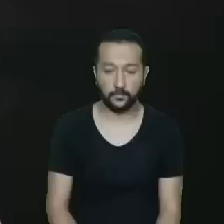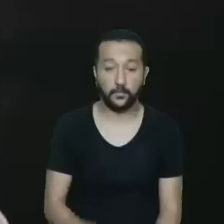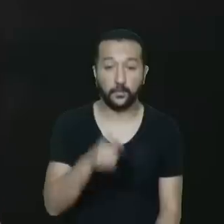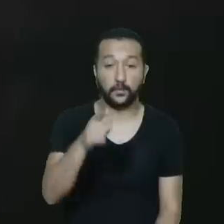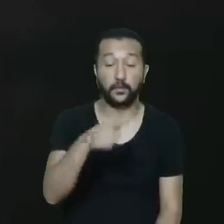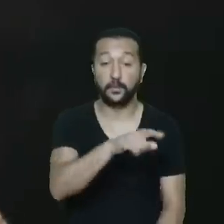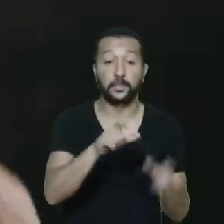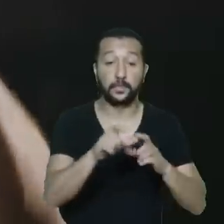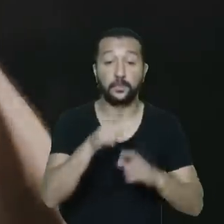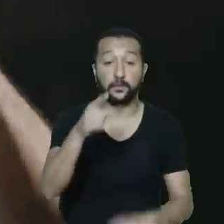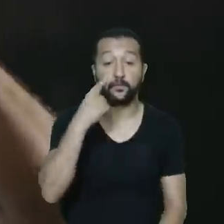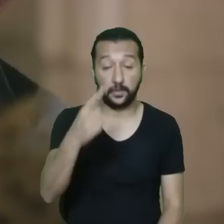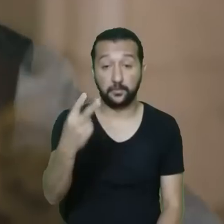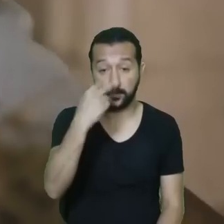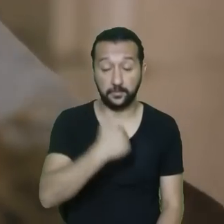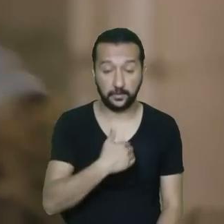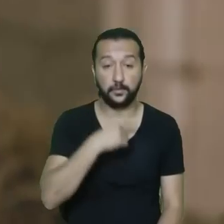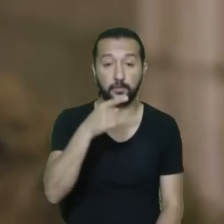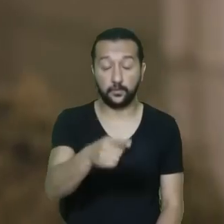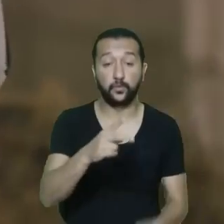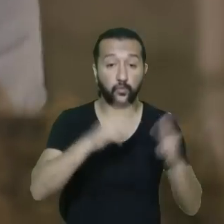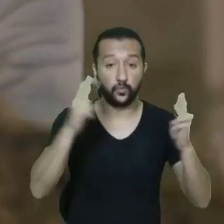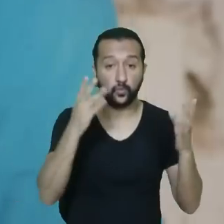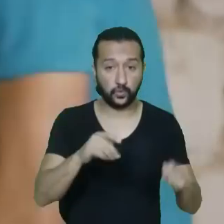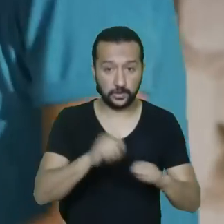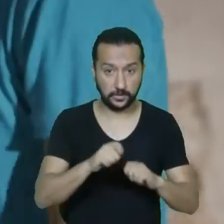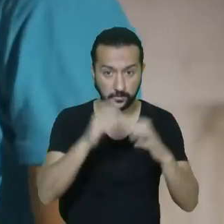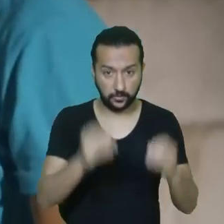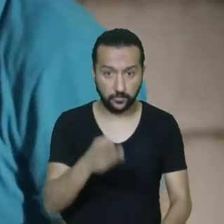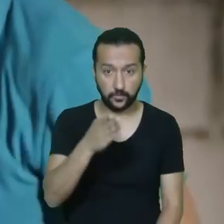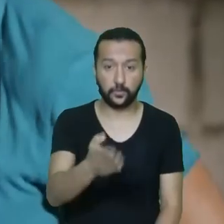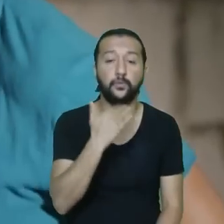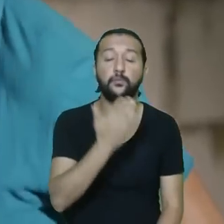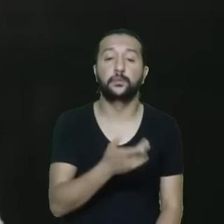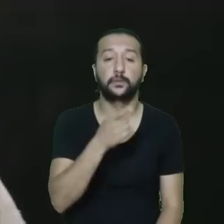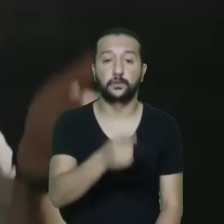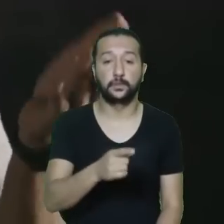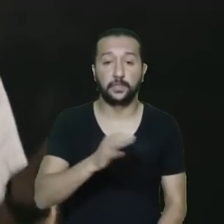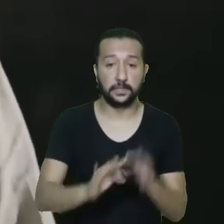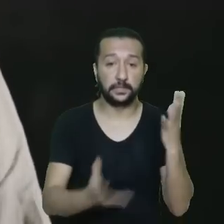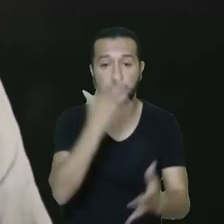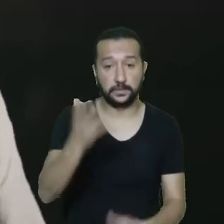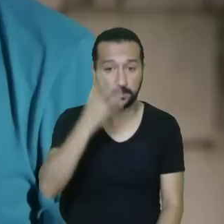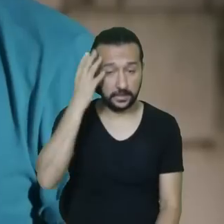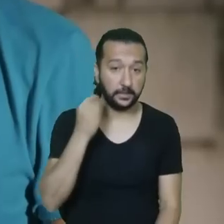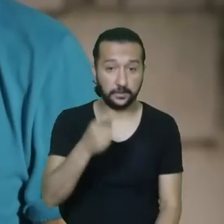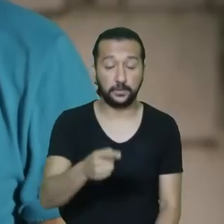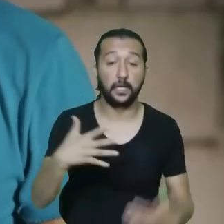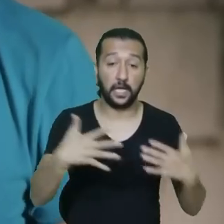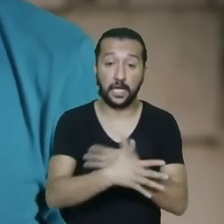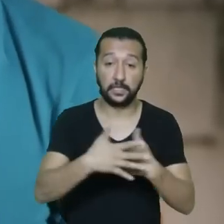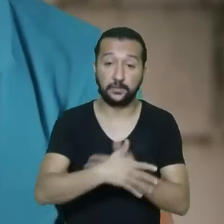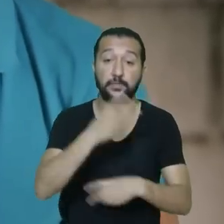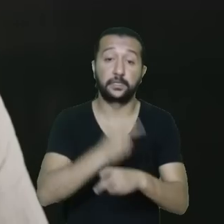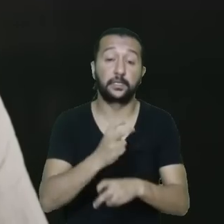Lan Sadıç'la bana bakın bak hem. Gündüz gündüz olacak iş mi lan bu? Ha? Yanınca anlaşılmayacak mı? Akşamınan